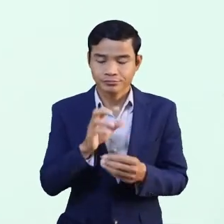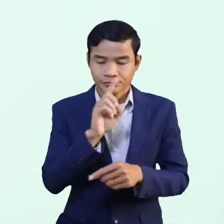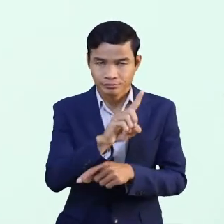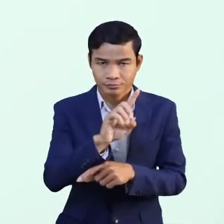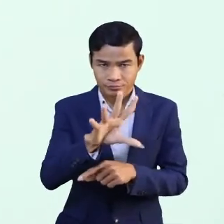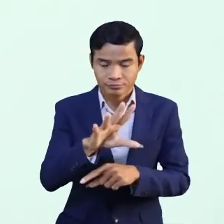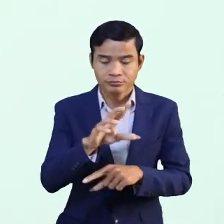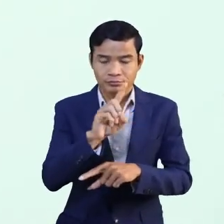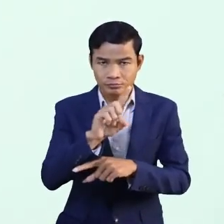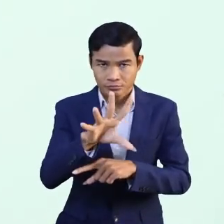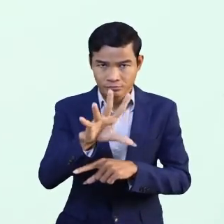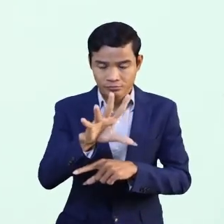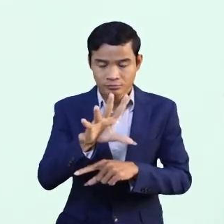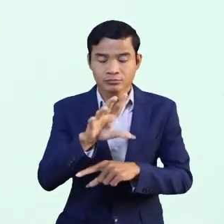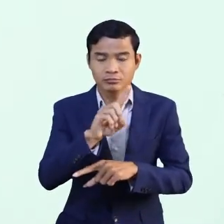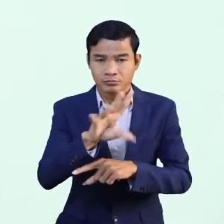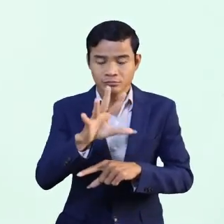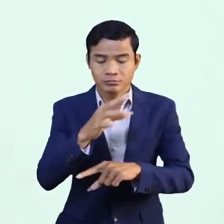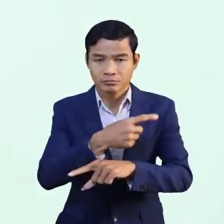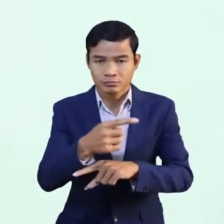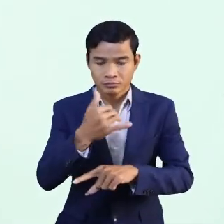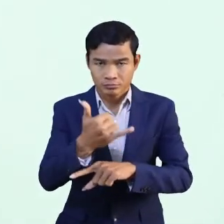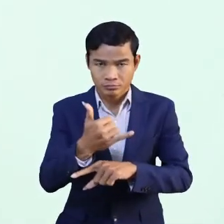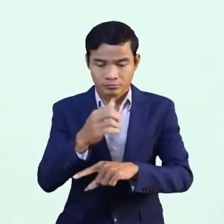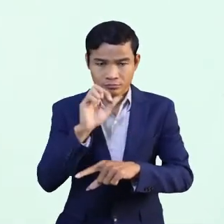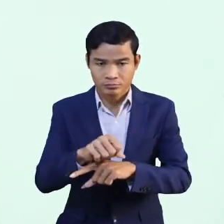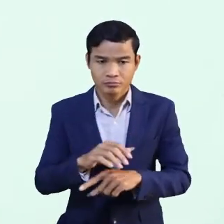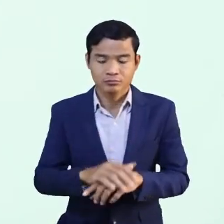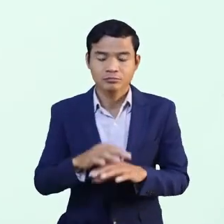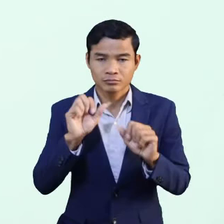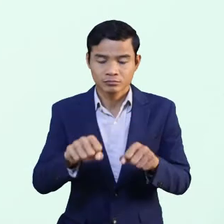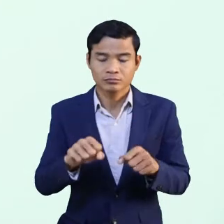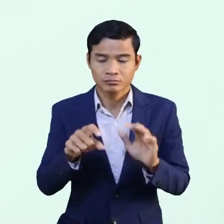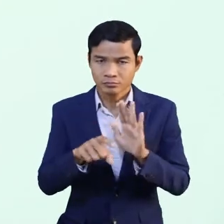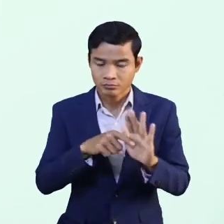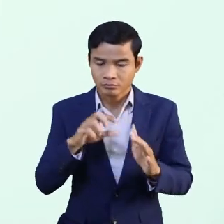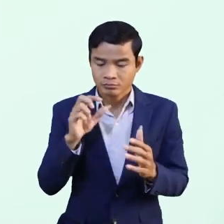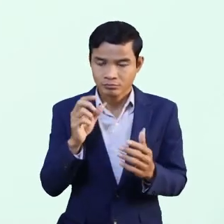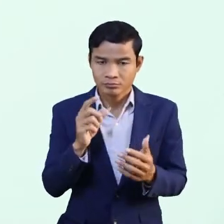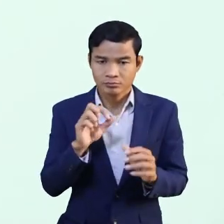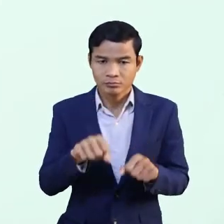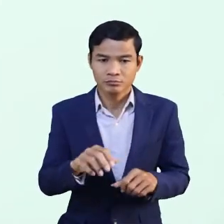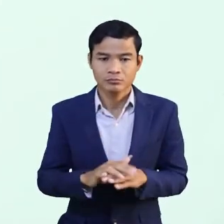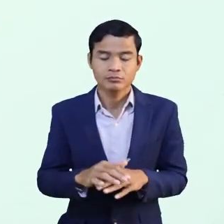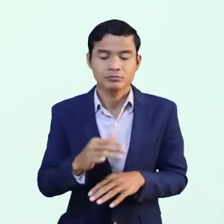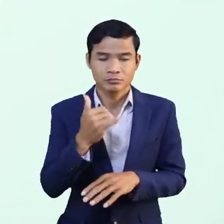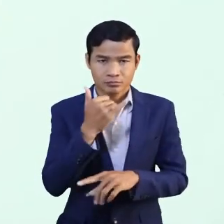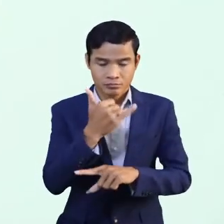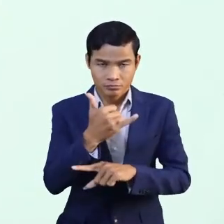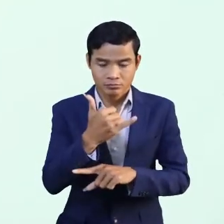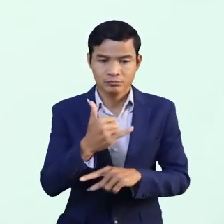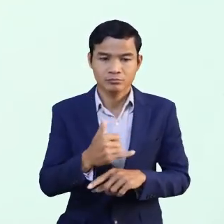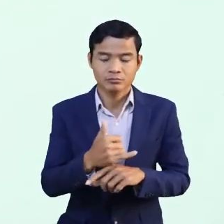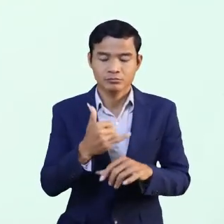10 15អញ្ចឹង15ដក6បានទៅកូនតោះចូលរំដកដកបានទៅណាតោះអញ្ចឹង